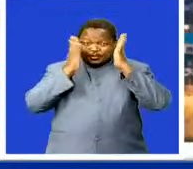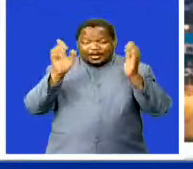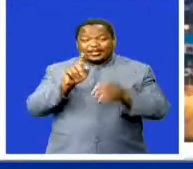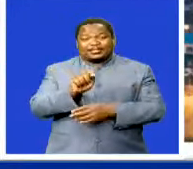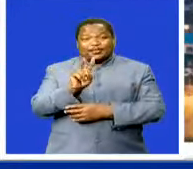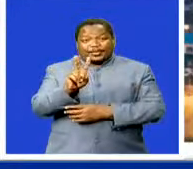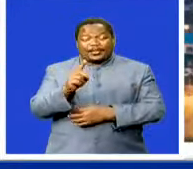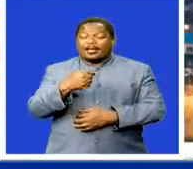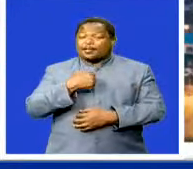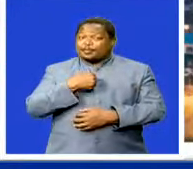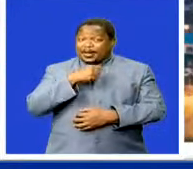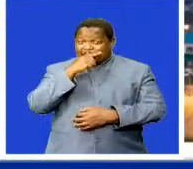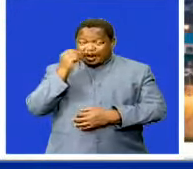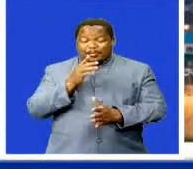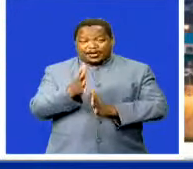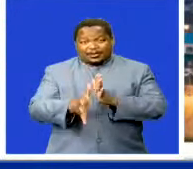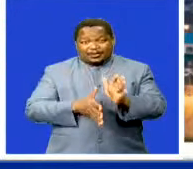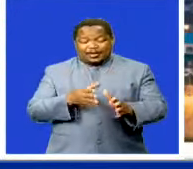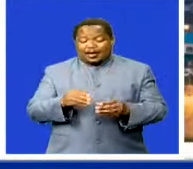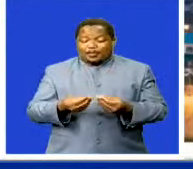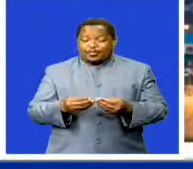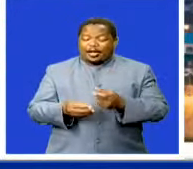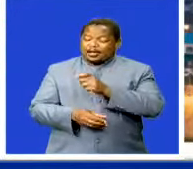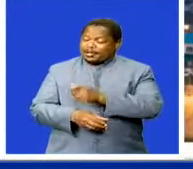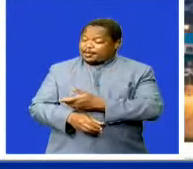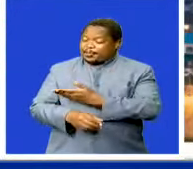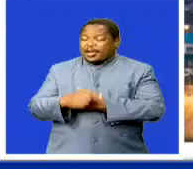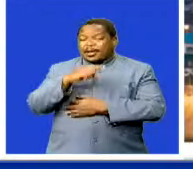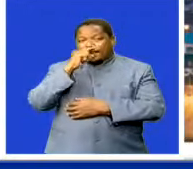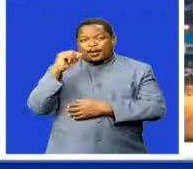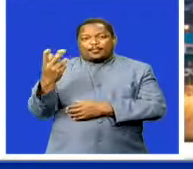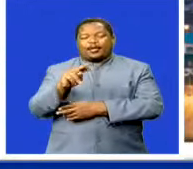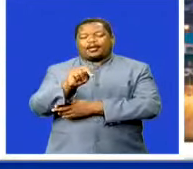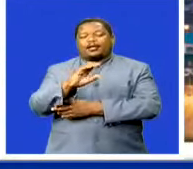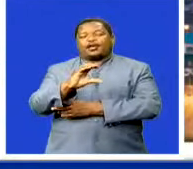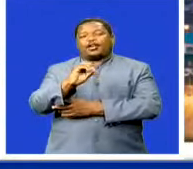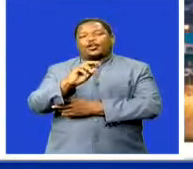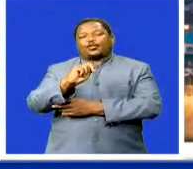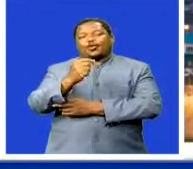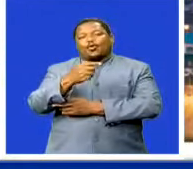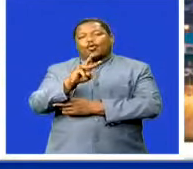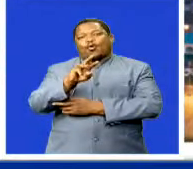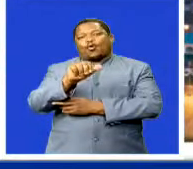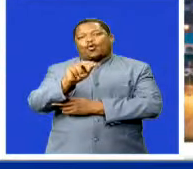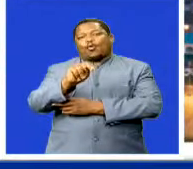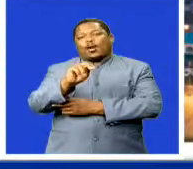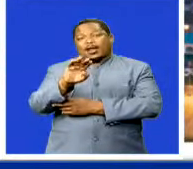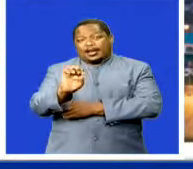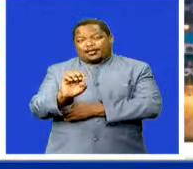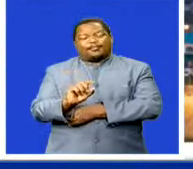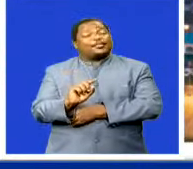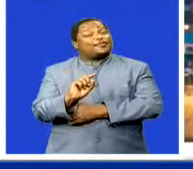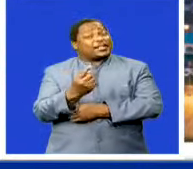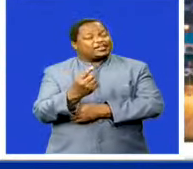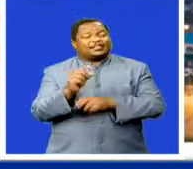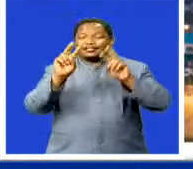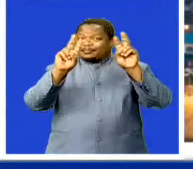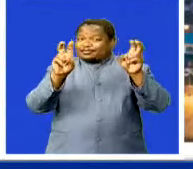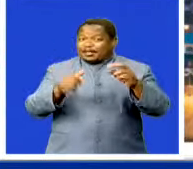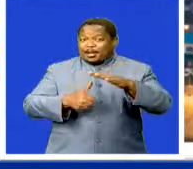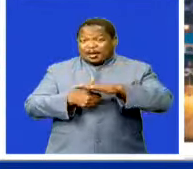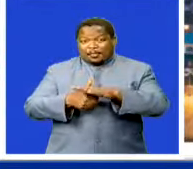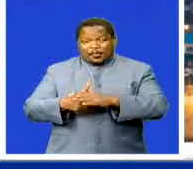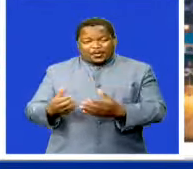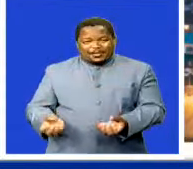samaSwati ibito lami ngisaniboye kwancongana ngihambi ngedvangi nambonga wakadube asingene ke Tindzaba masatla mahle sitawushakutela nato sibuke nathi ihloko tato lethamba